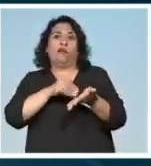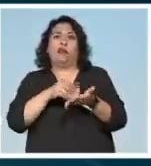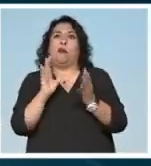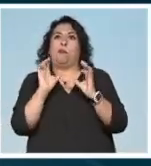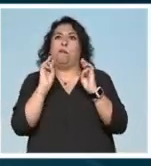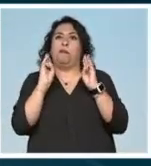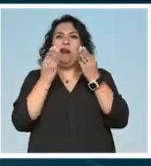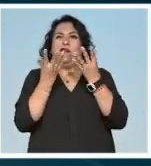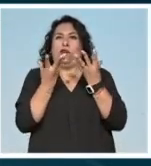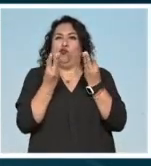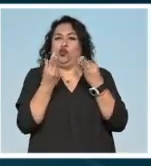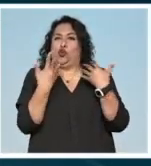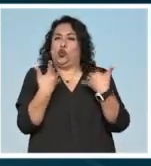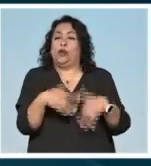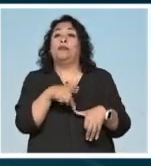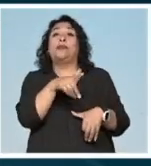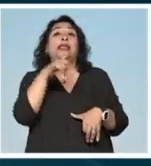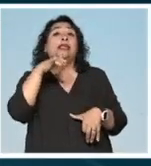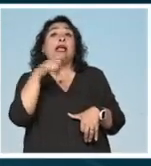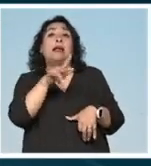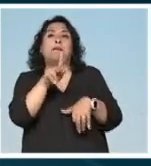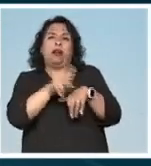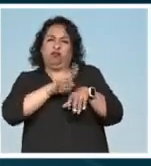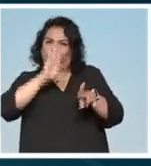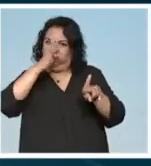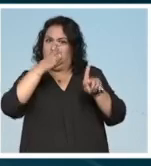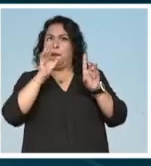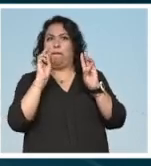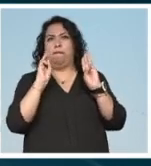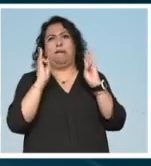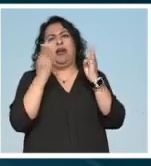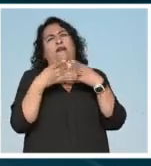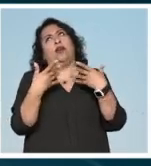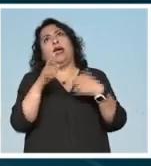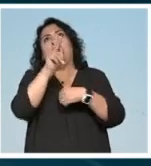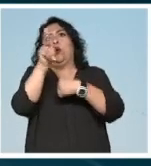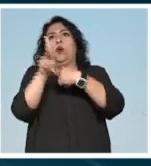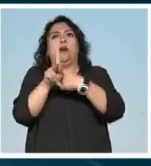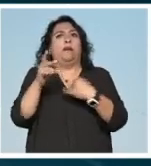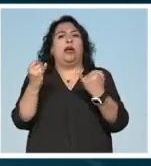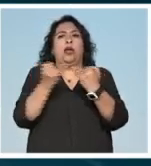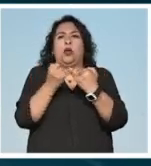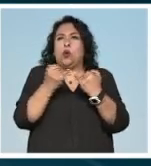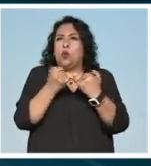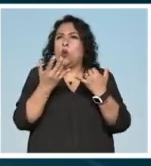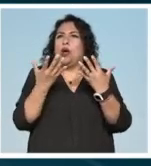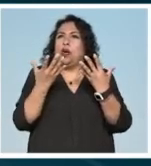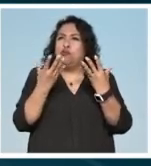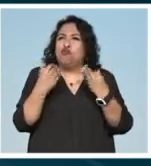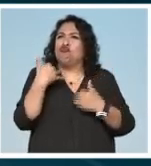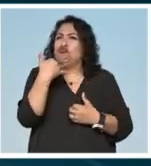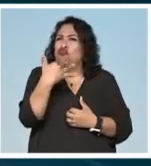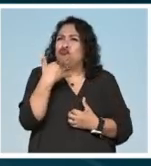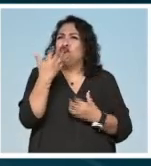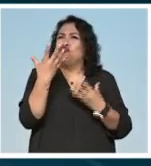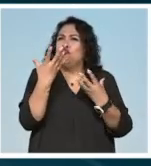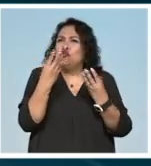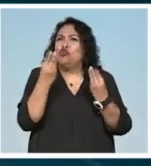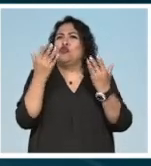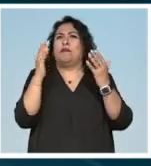mafiosa. L'Italia è un paese a vocazione mafiosa, l'Europa è un paese contaminato profondamente dalle